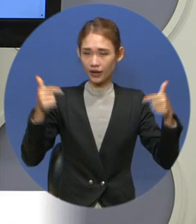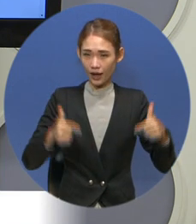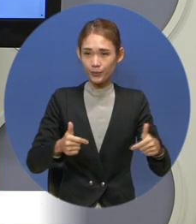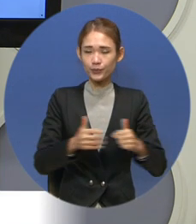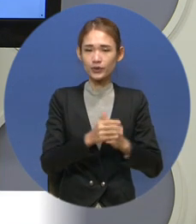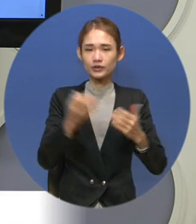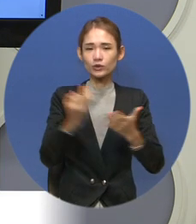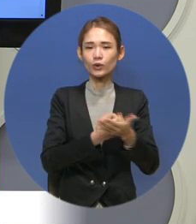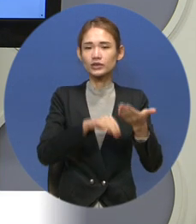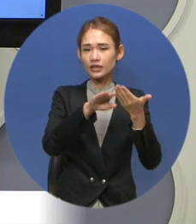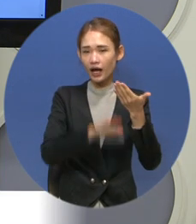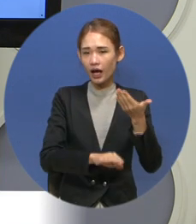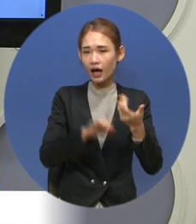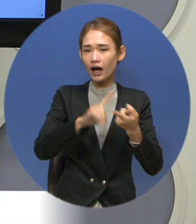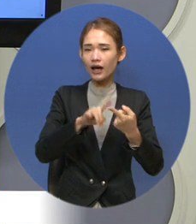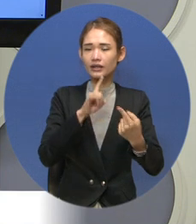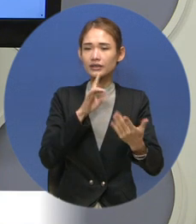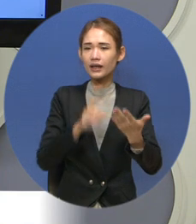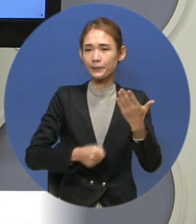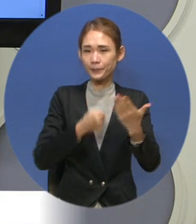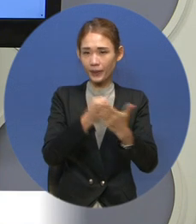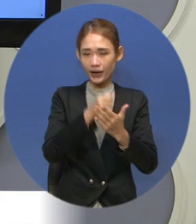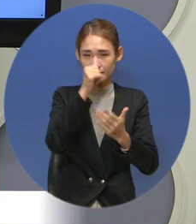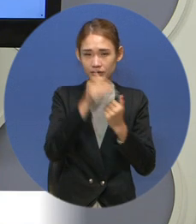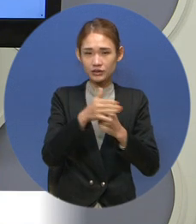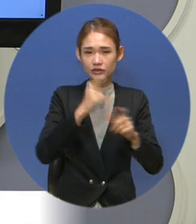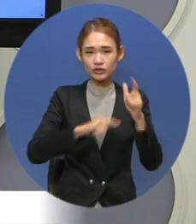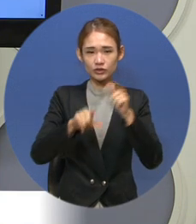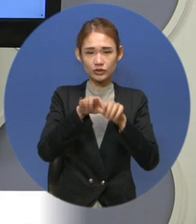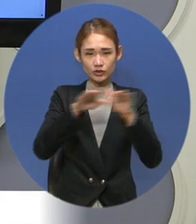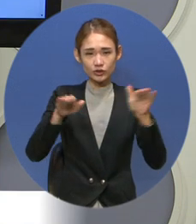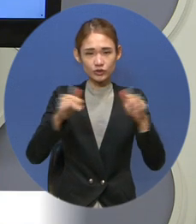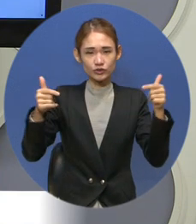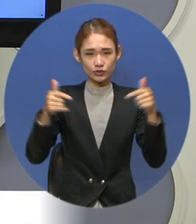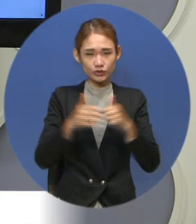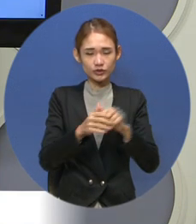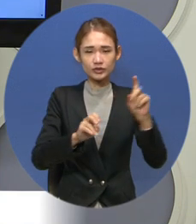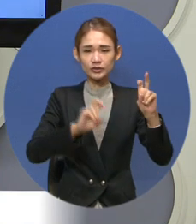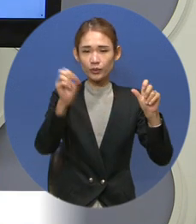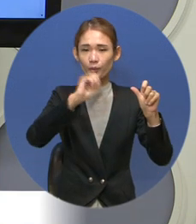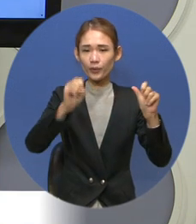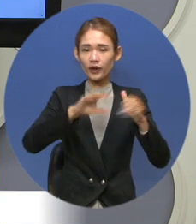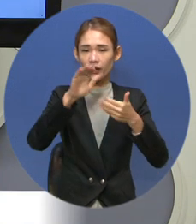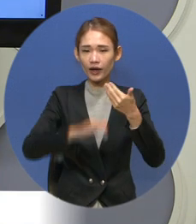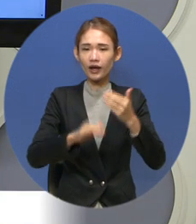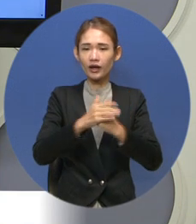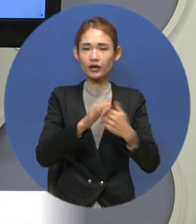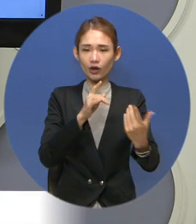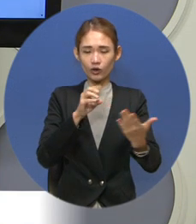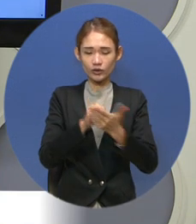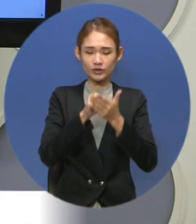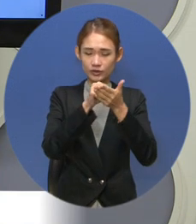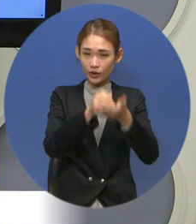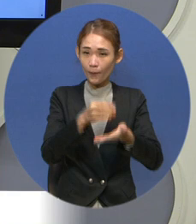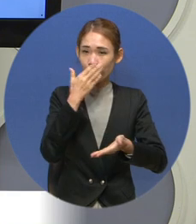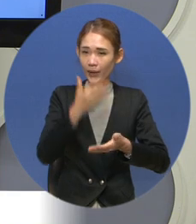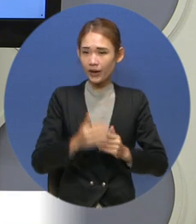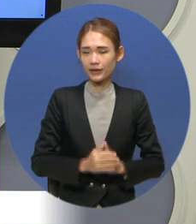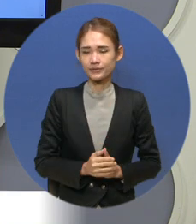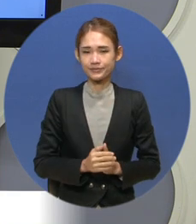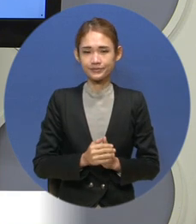가구를 대상으로 정했지만 기준을 완화해 소득이 25% 이하로 감소한 경우에도 신청할 수 있게